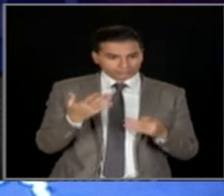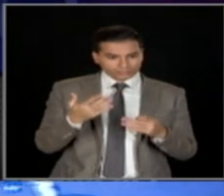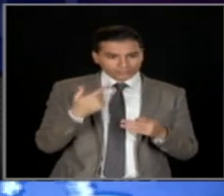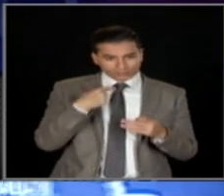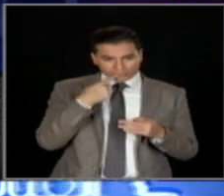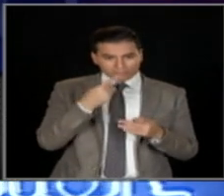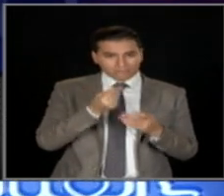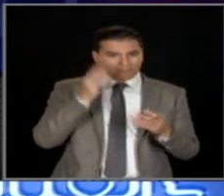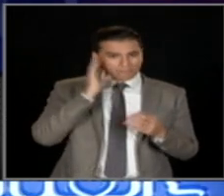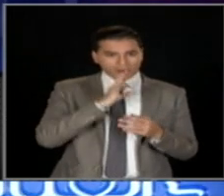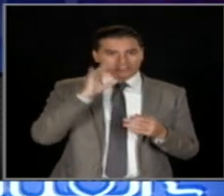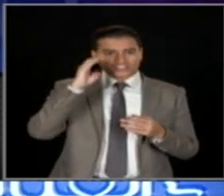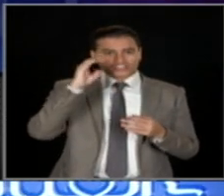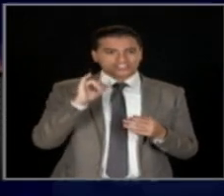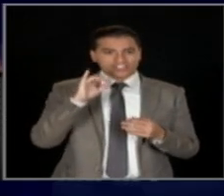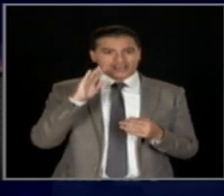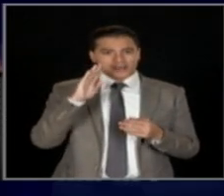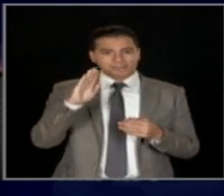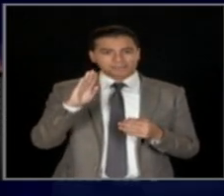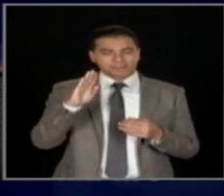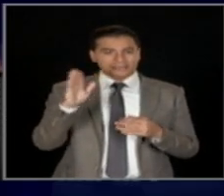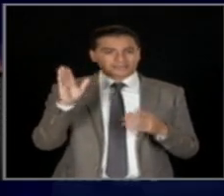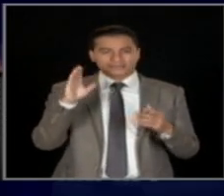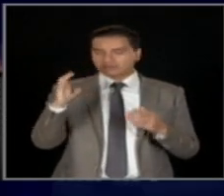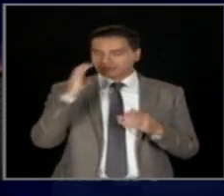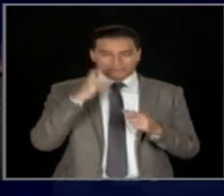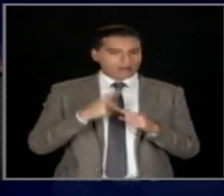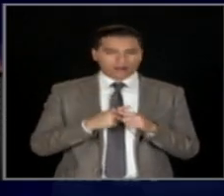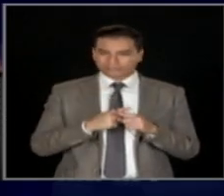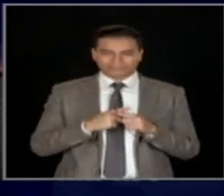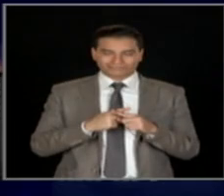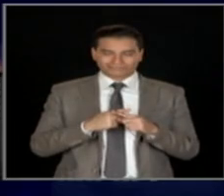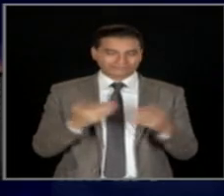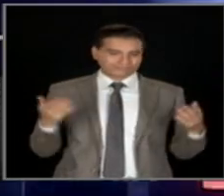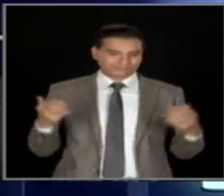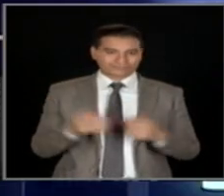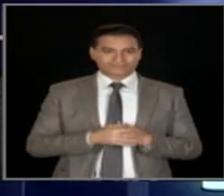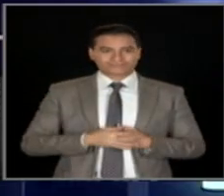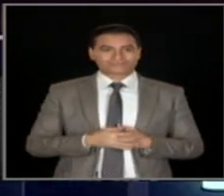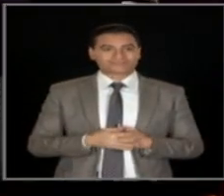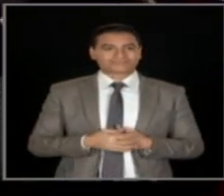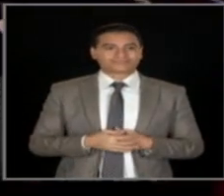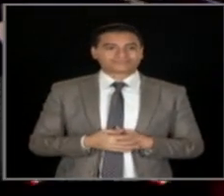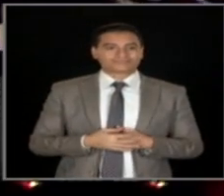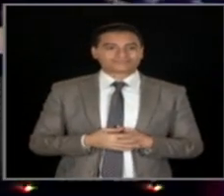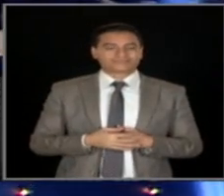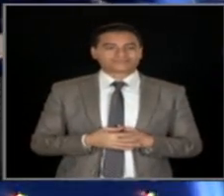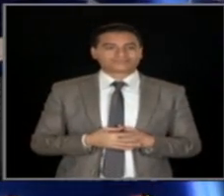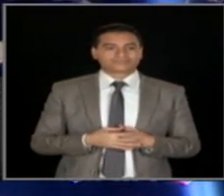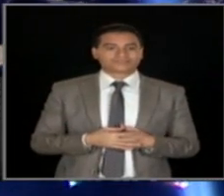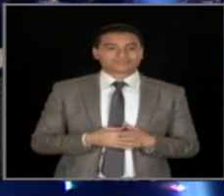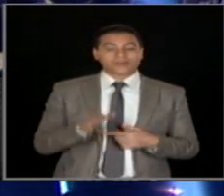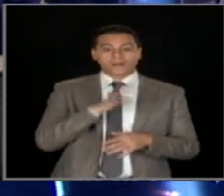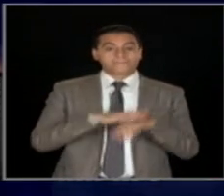هقول الرسام الأمريكي الوحيد اللي عرفه، جيمس ويسلر. طبعا الهلباوي، إجابة خاطئة. ما